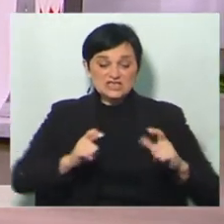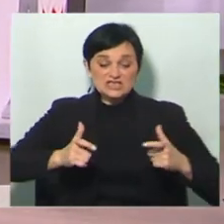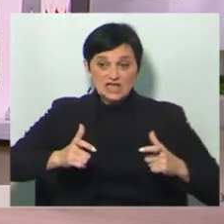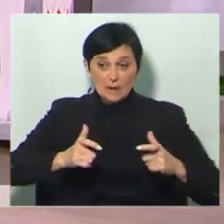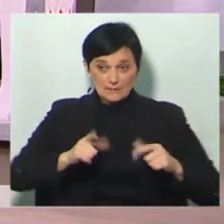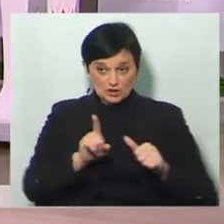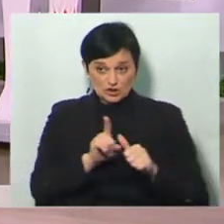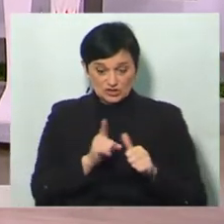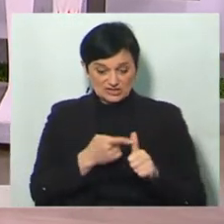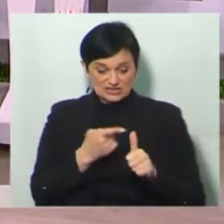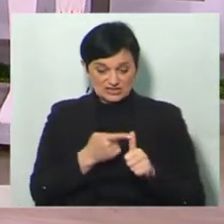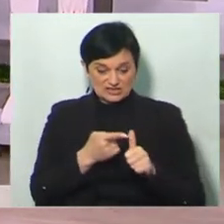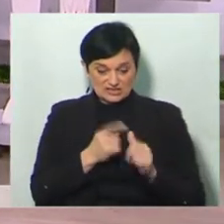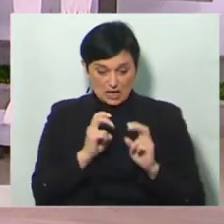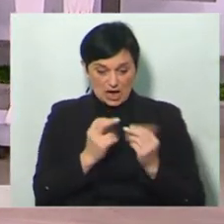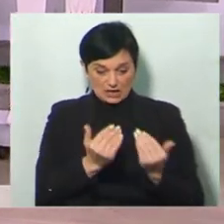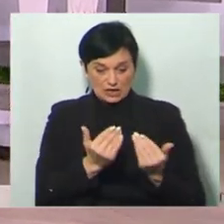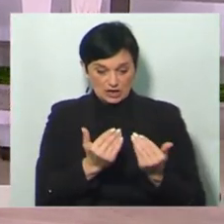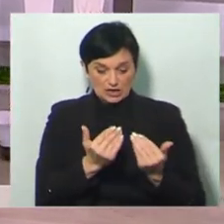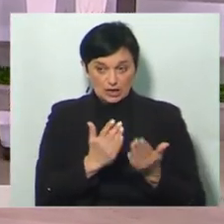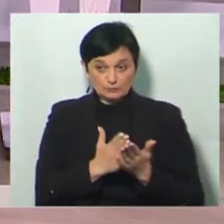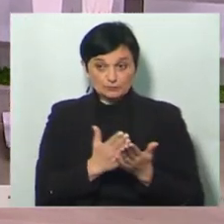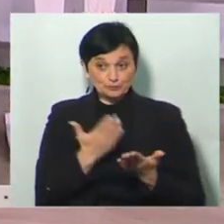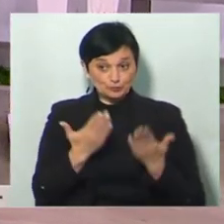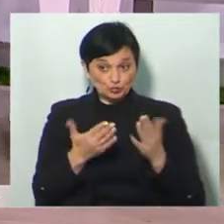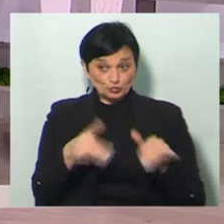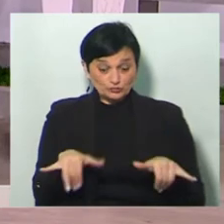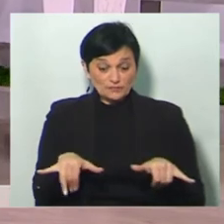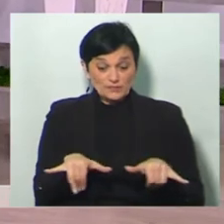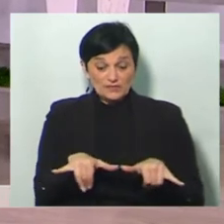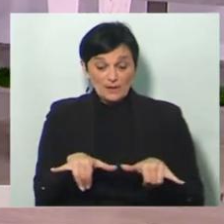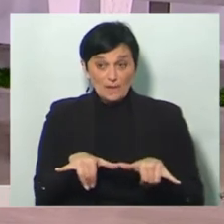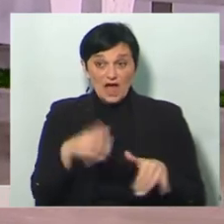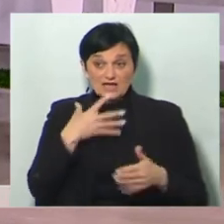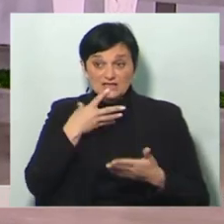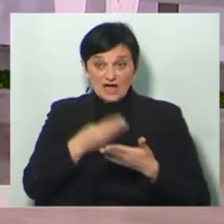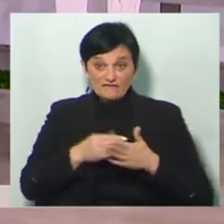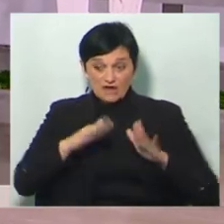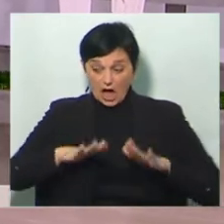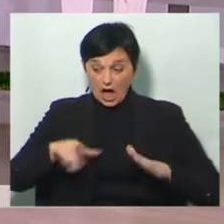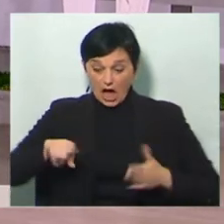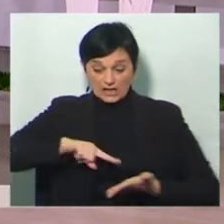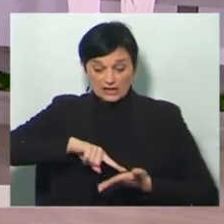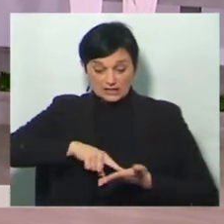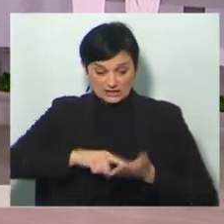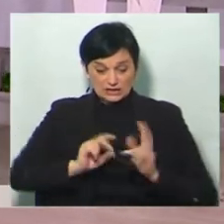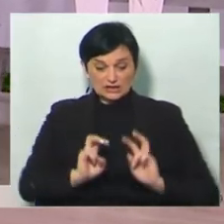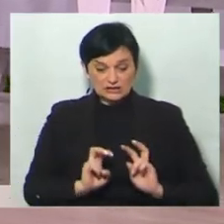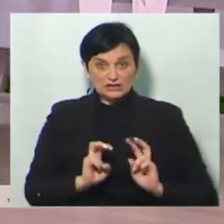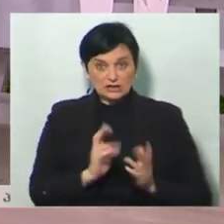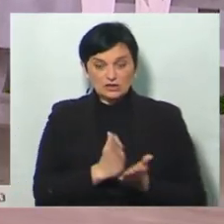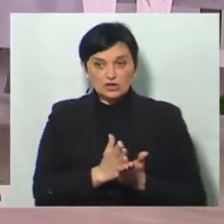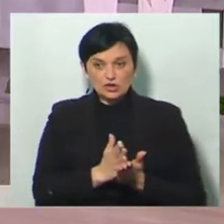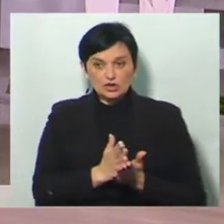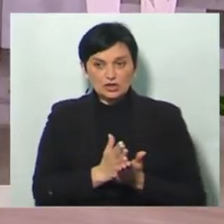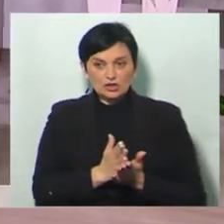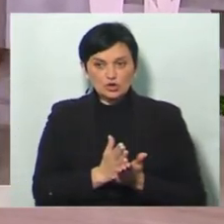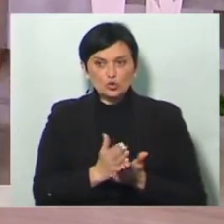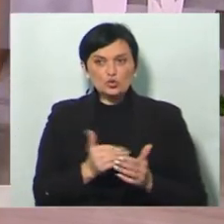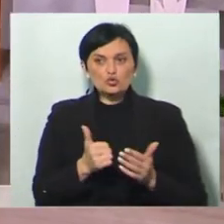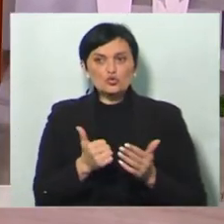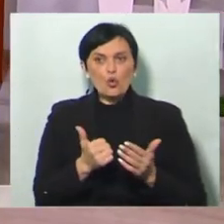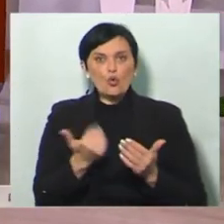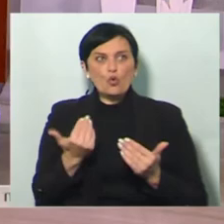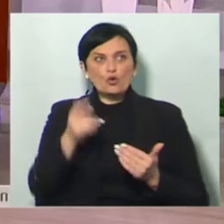ამ სახელით არის დამკვიდრებული ოჯახში. და თუ მაგიდასთან თავისი ადგილის აქვს, წარმოგიდგენიათ, რამხელა